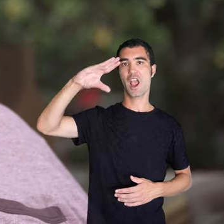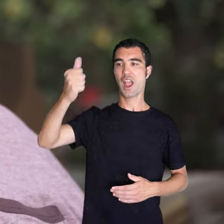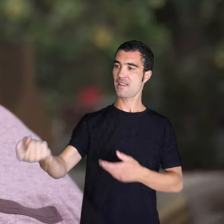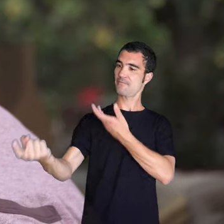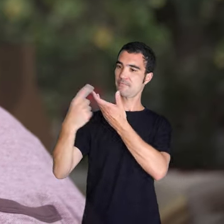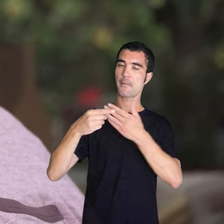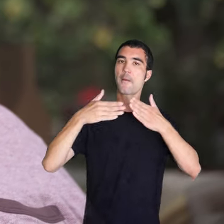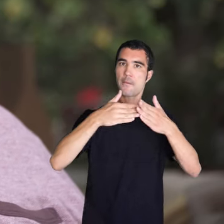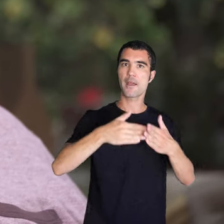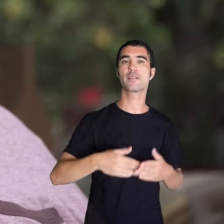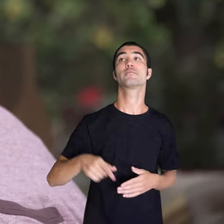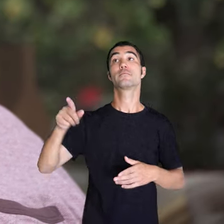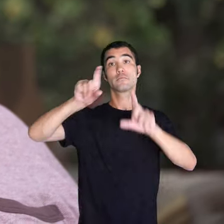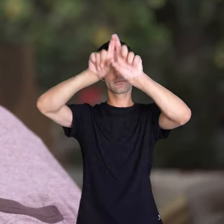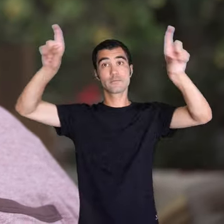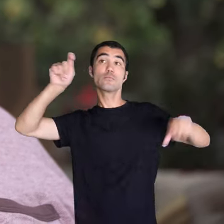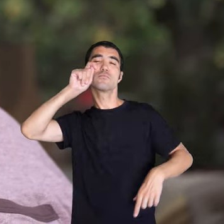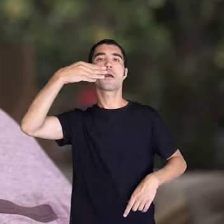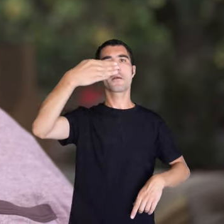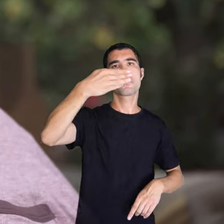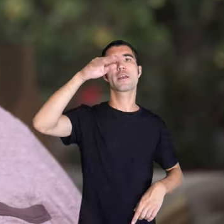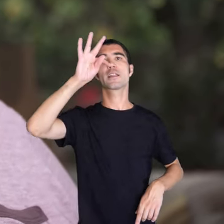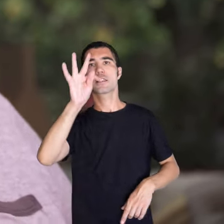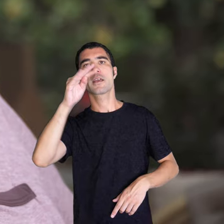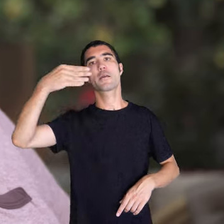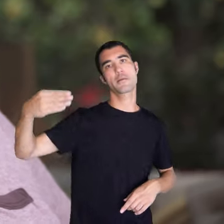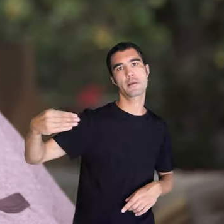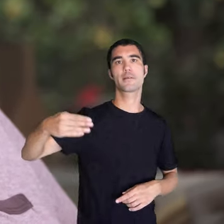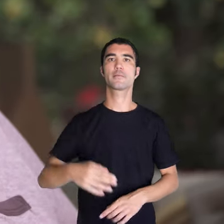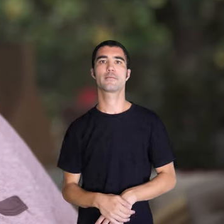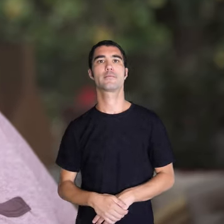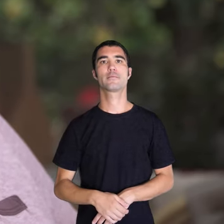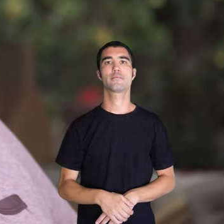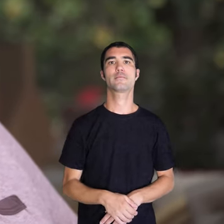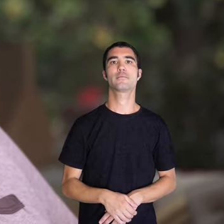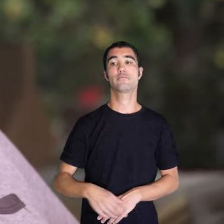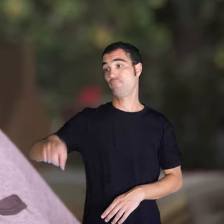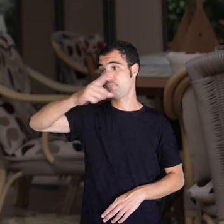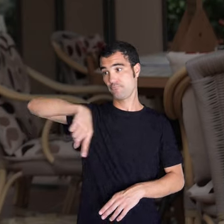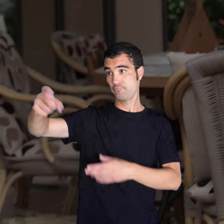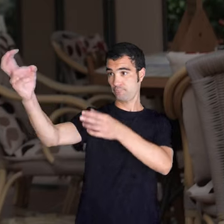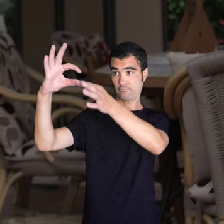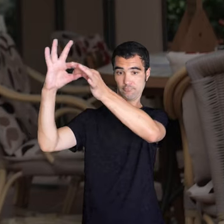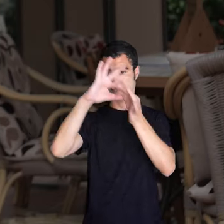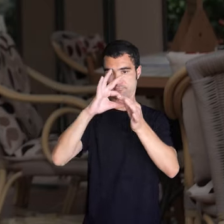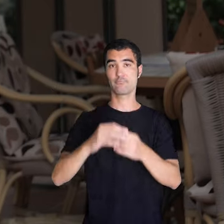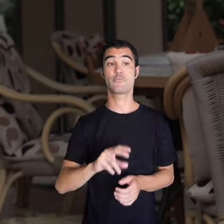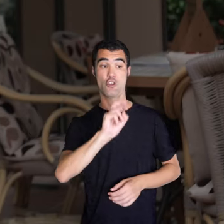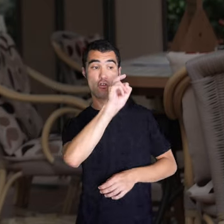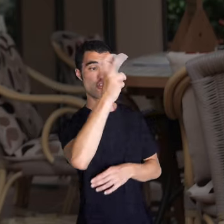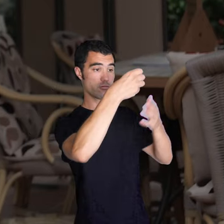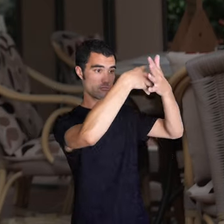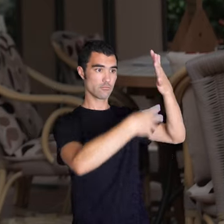Era la companyia BTB, Vlamen Turístic en Bon, estava tot això. I després ses altres,